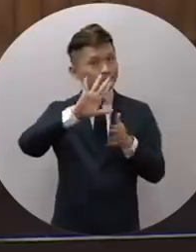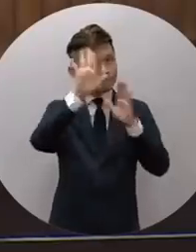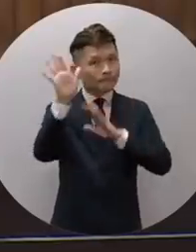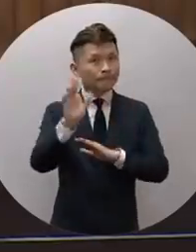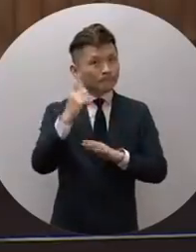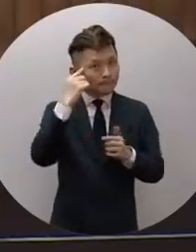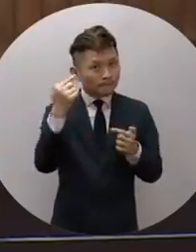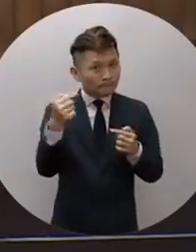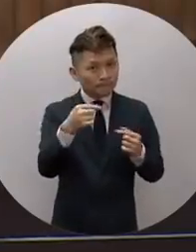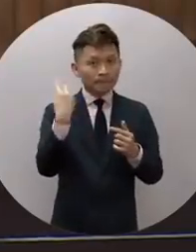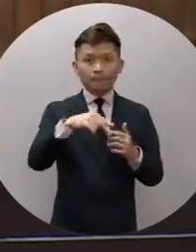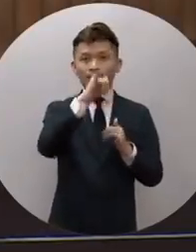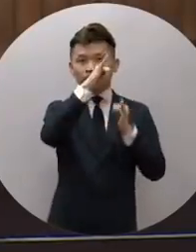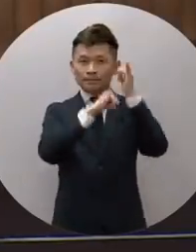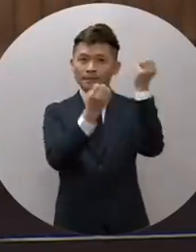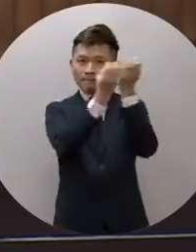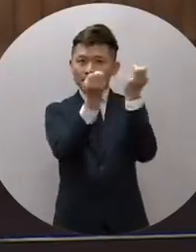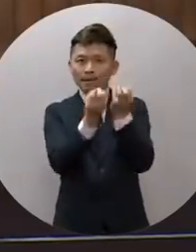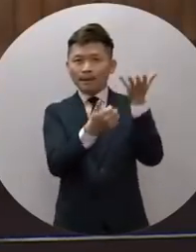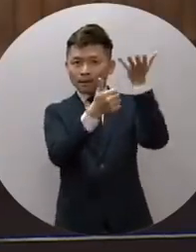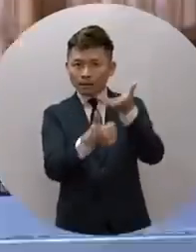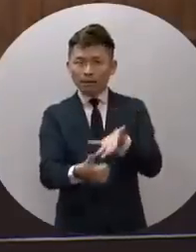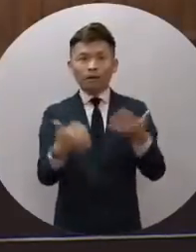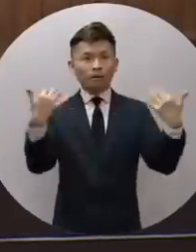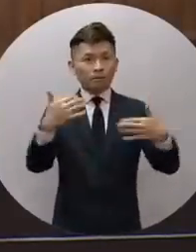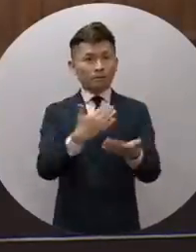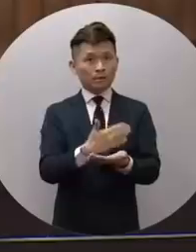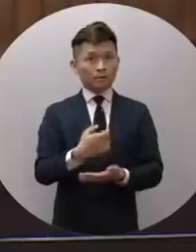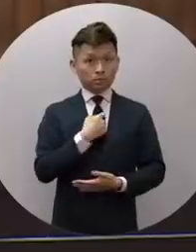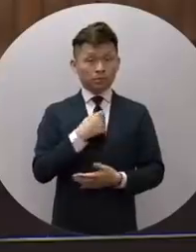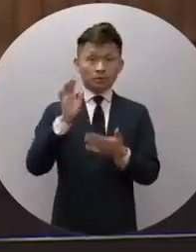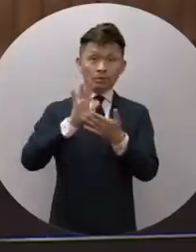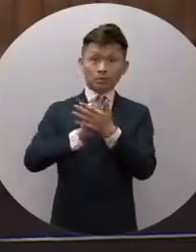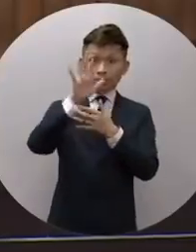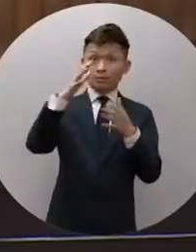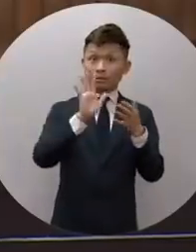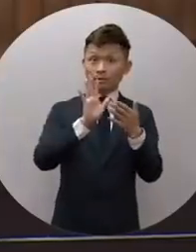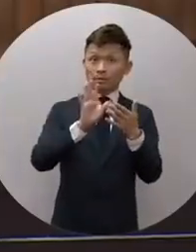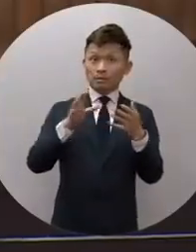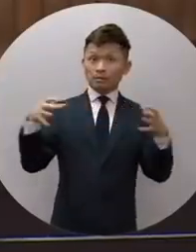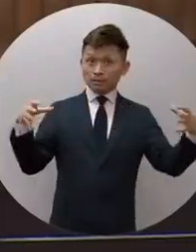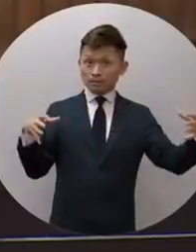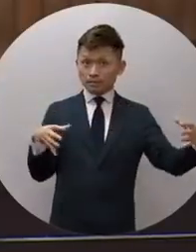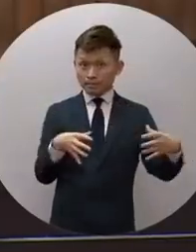和历史遗留的问题，放眼我们共同的未来，让国家